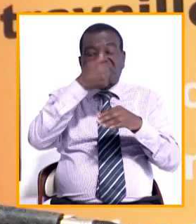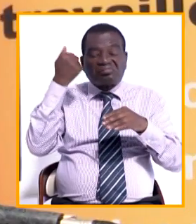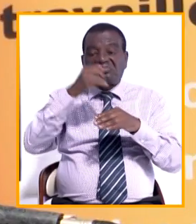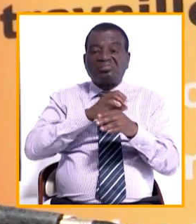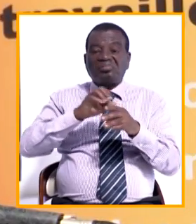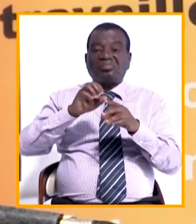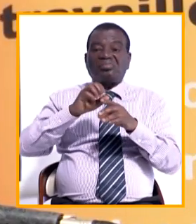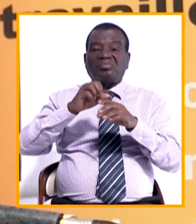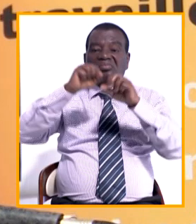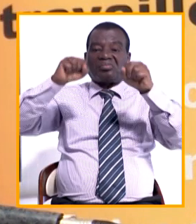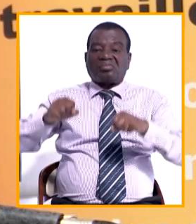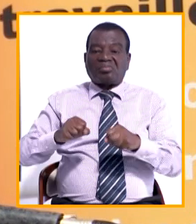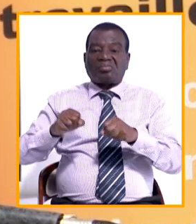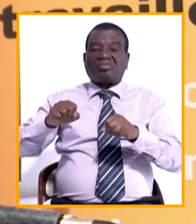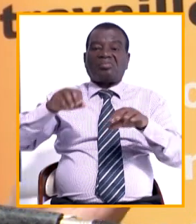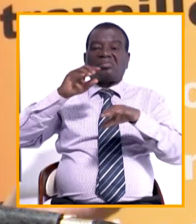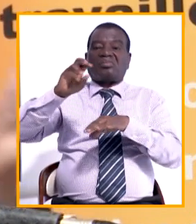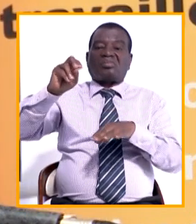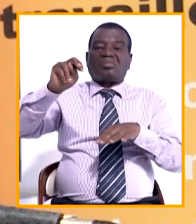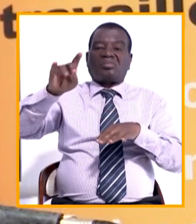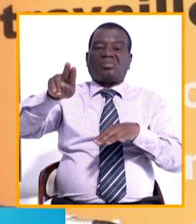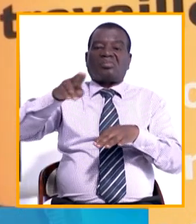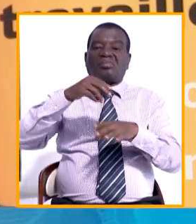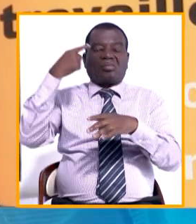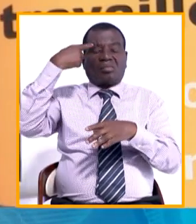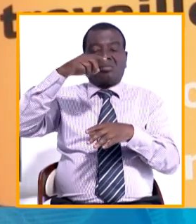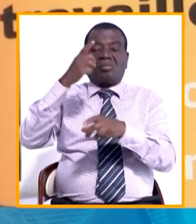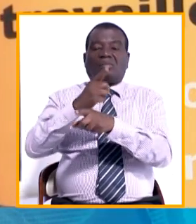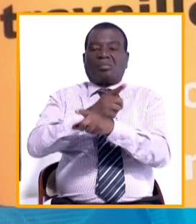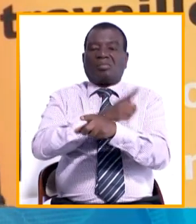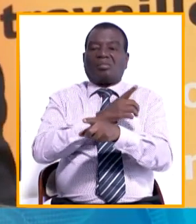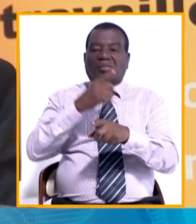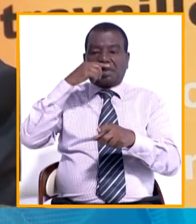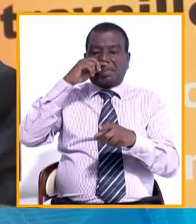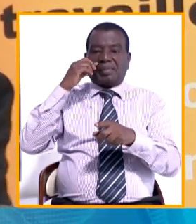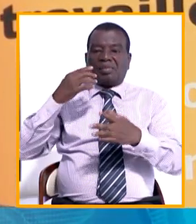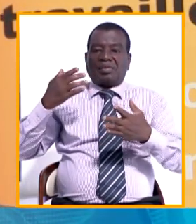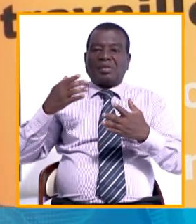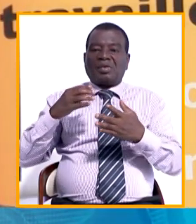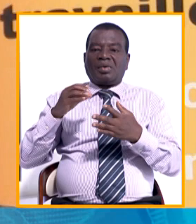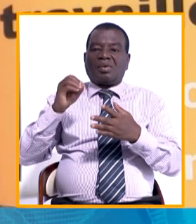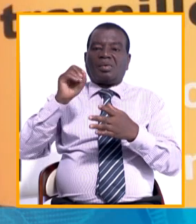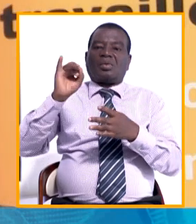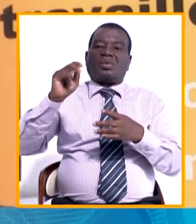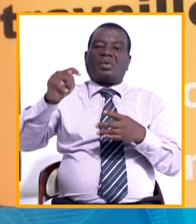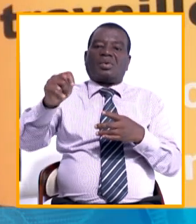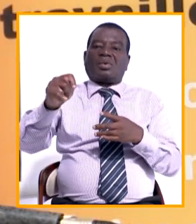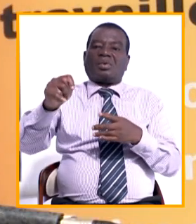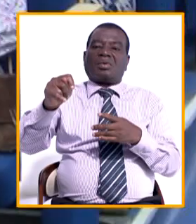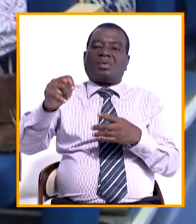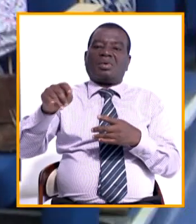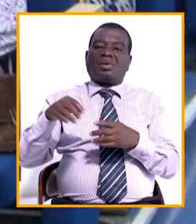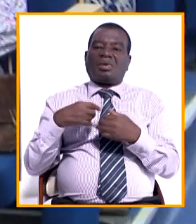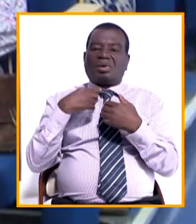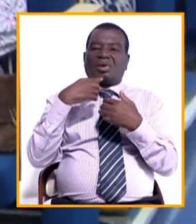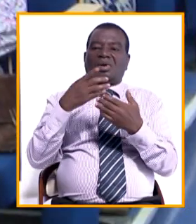Le système des Nations Unies pour le développement et en chef de file l'OIT en particulier, se